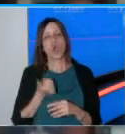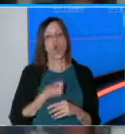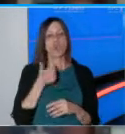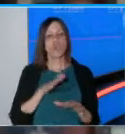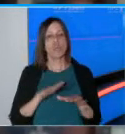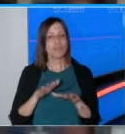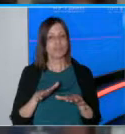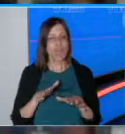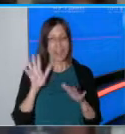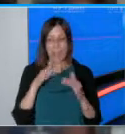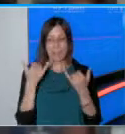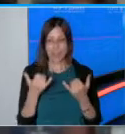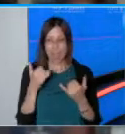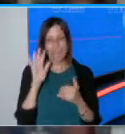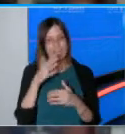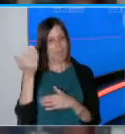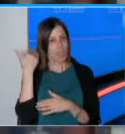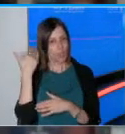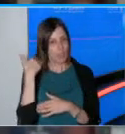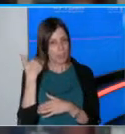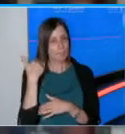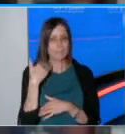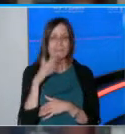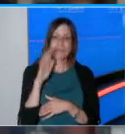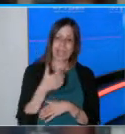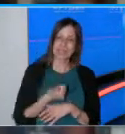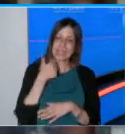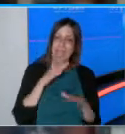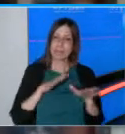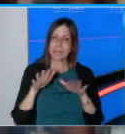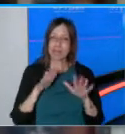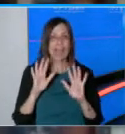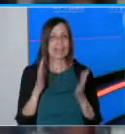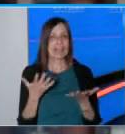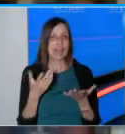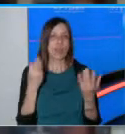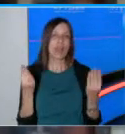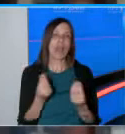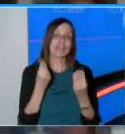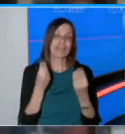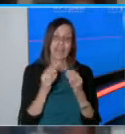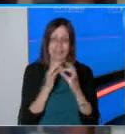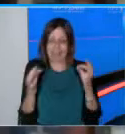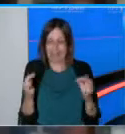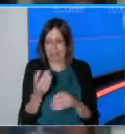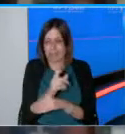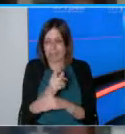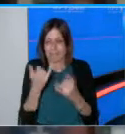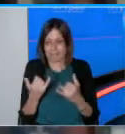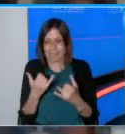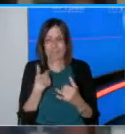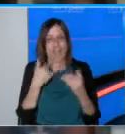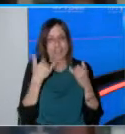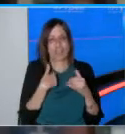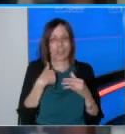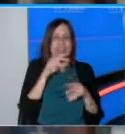הממשלה, גם הנוכחי וגם הקודם, וגם שרי ממשלה, כאילו שהכל מתחיל מהרגע הזה, ועכשיו